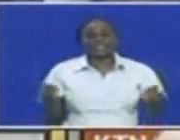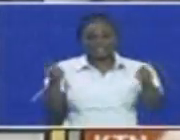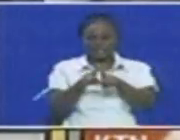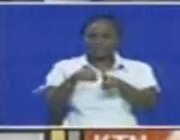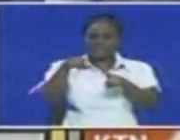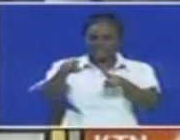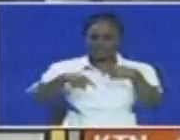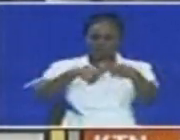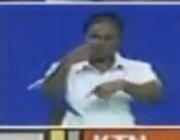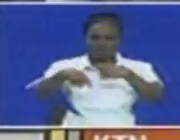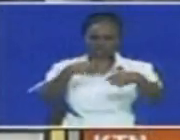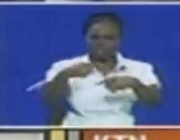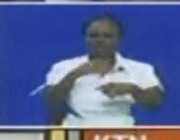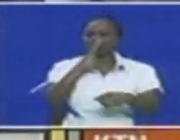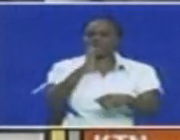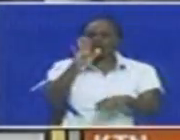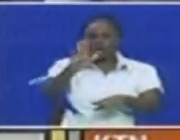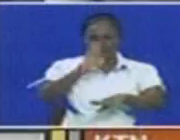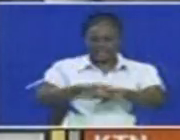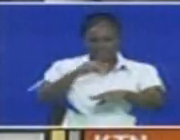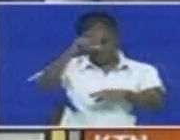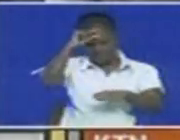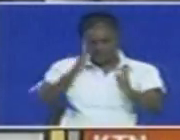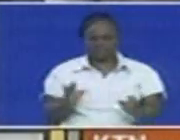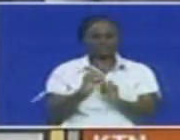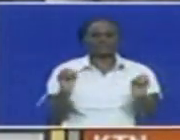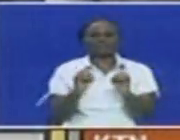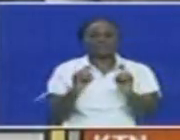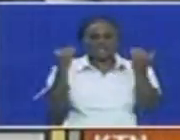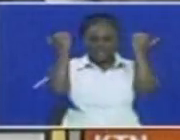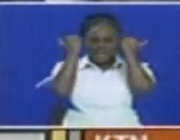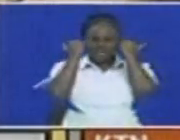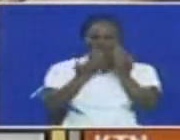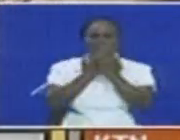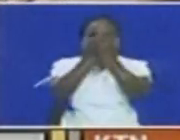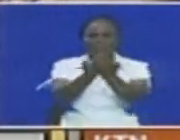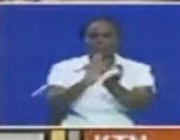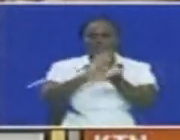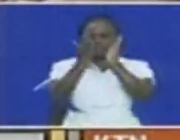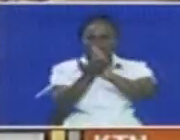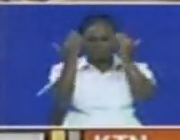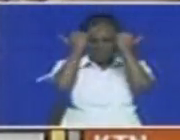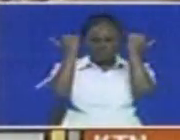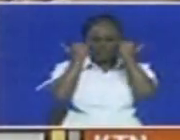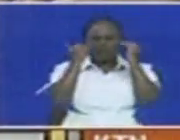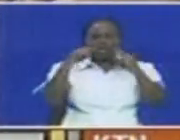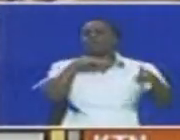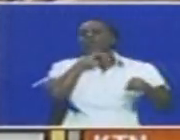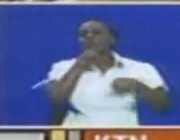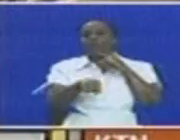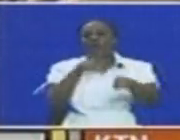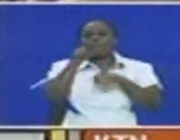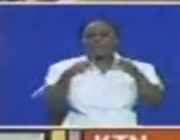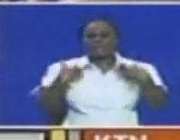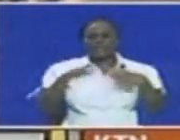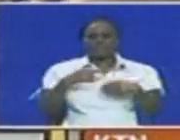hafai kuendelea kushikilia wadhifa huo. Kesi hiyo iliwasilishwa mbele ya mahakama ya rufaa na walalamishi Abdikadir